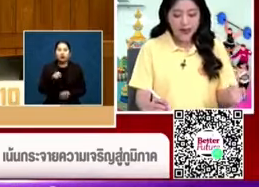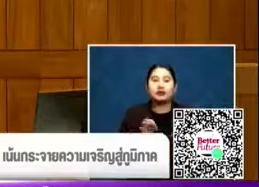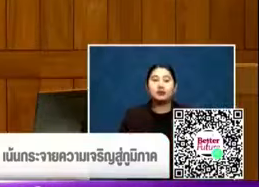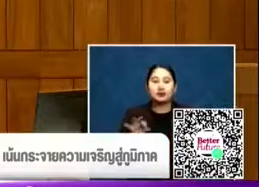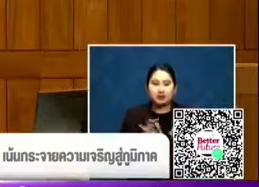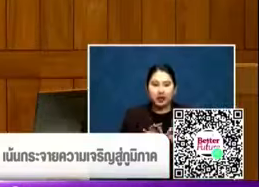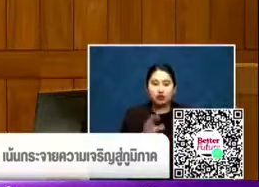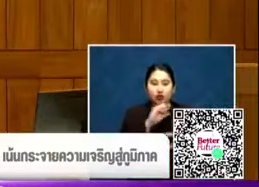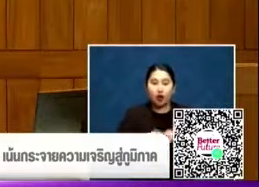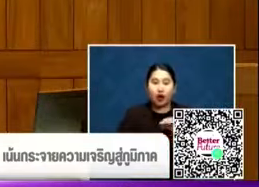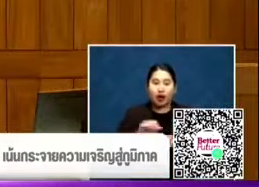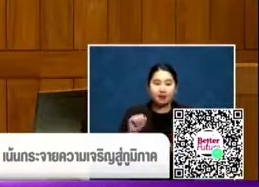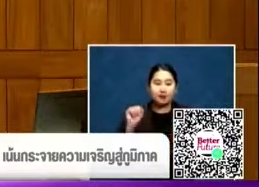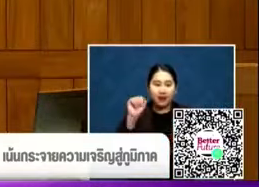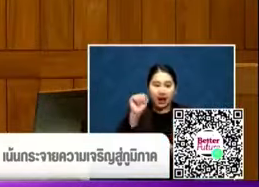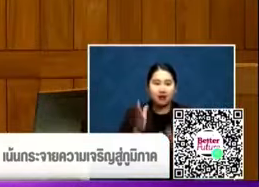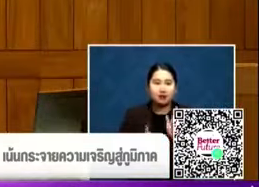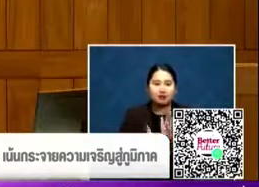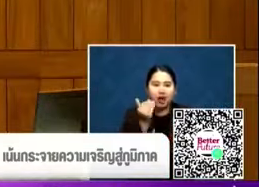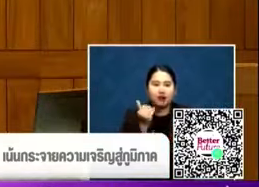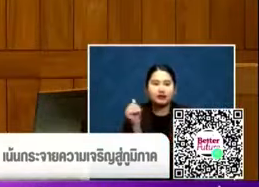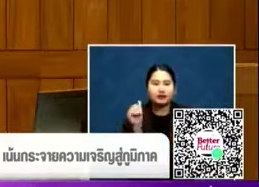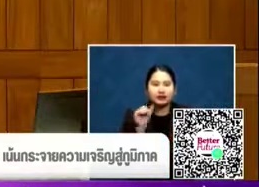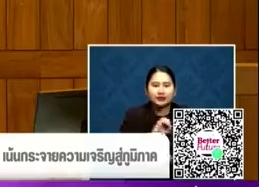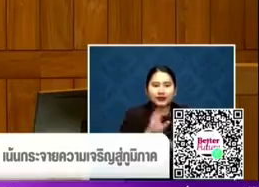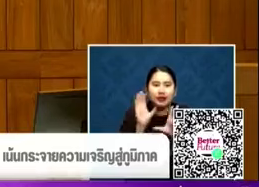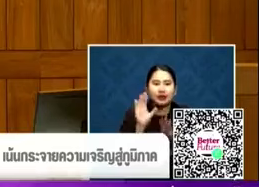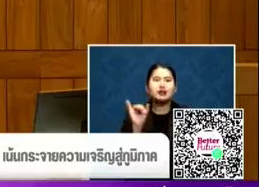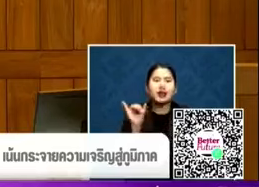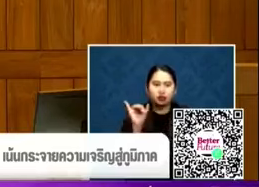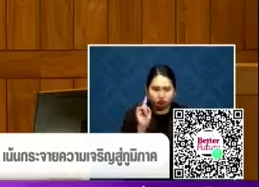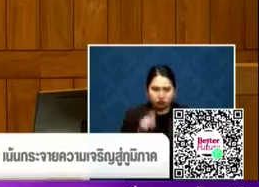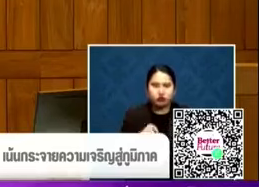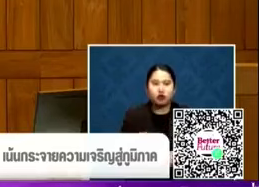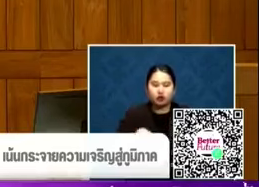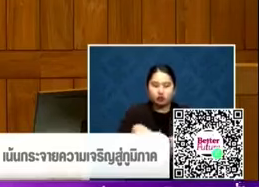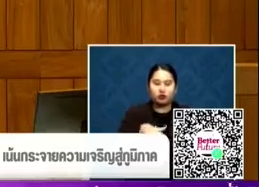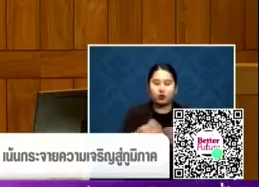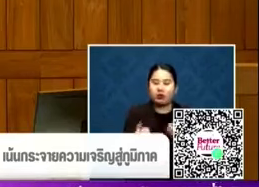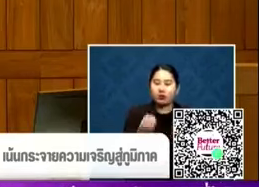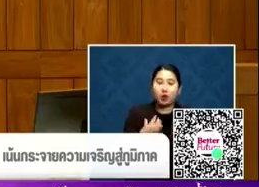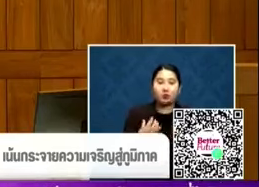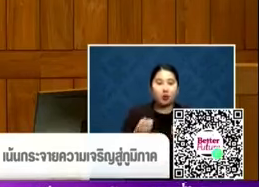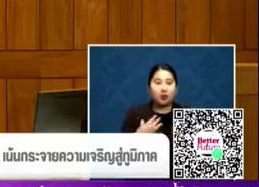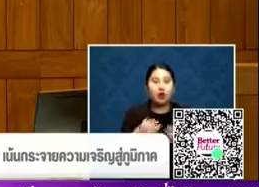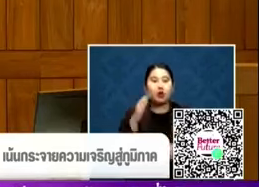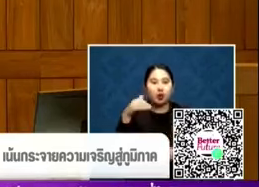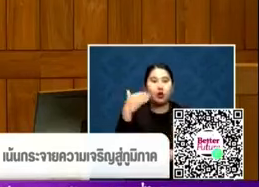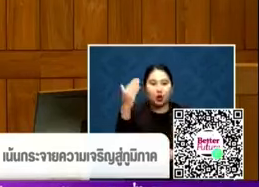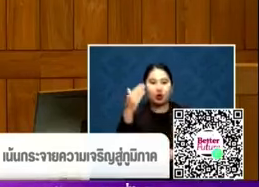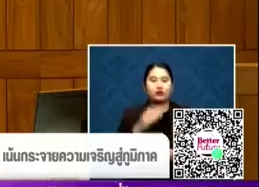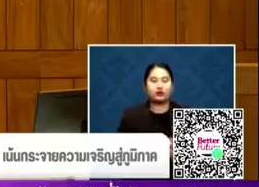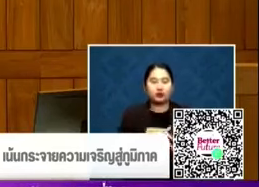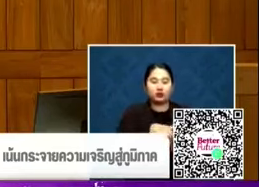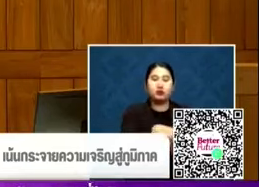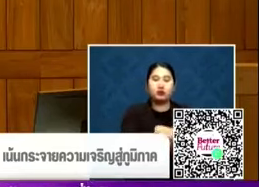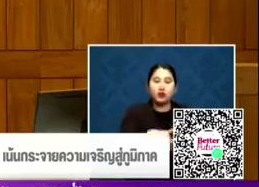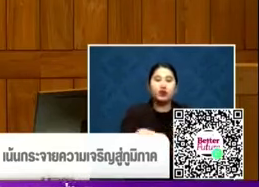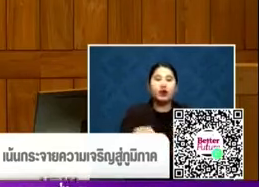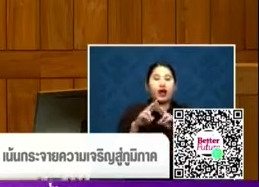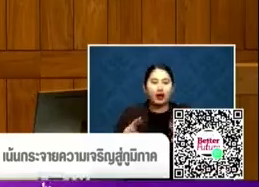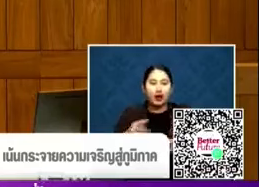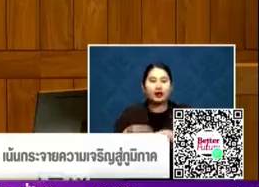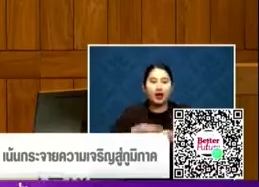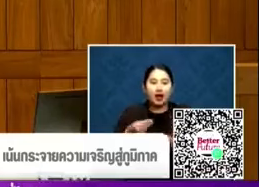ว่าจะมีการแถลงเรื่องของดิจิตอลวอลเล็ตเนี่ยในวันที่24กรกฎาคมนี้ค่ะโดยอาจจะยังมีการเปลี่ยนแปลง